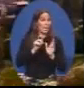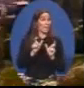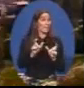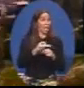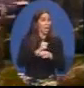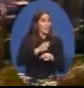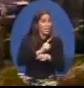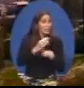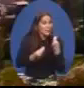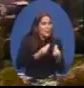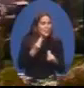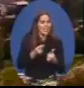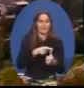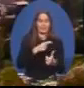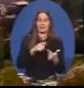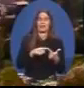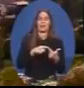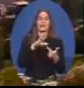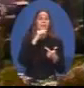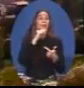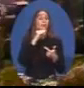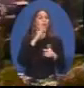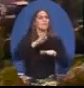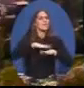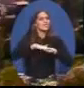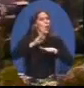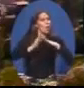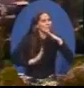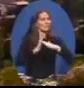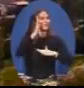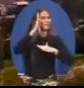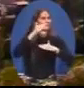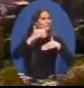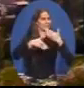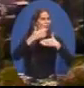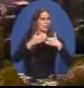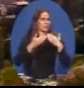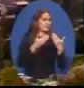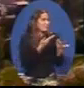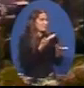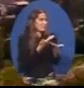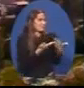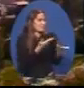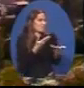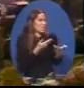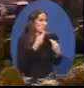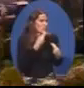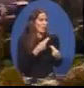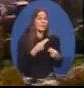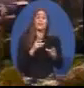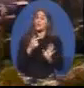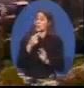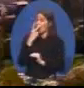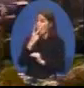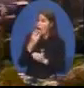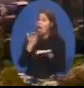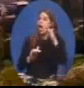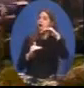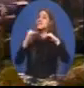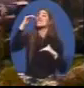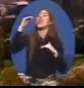למניעת הטרדה מינית, דיברנו על פריצת מקצועות של חיילות בצבא, אפליה מגדרית, ואני רואה